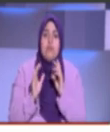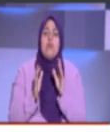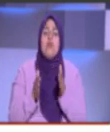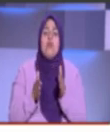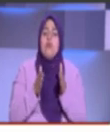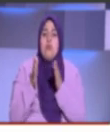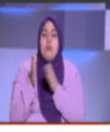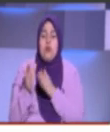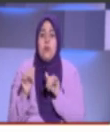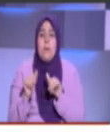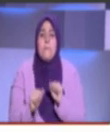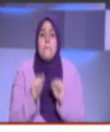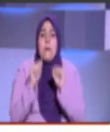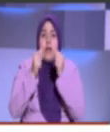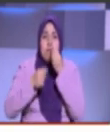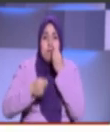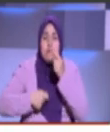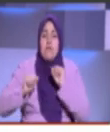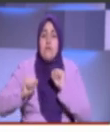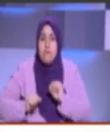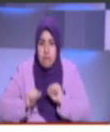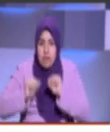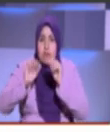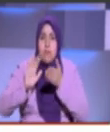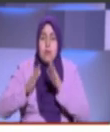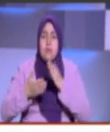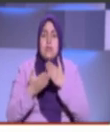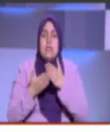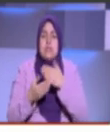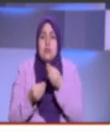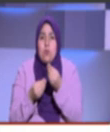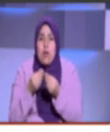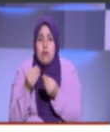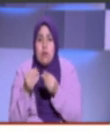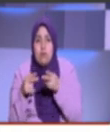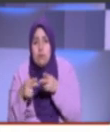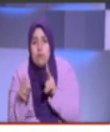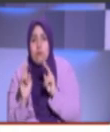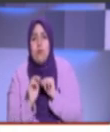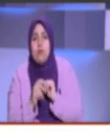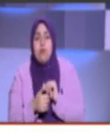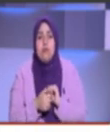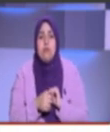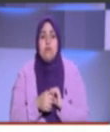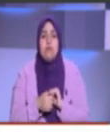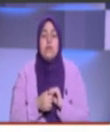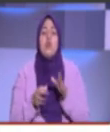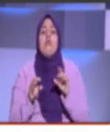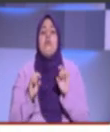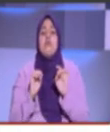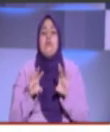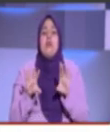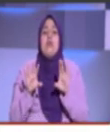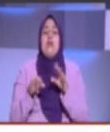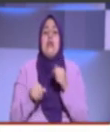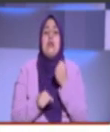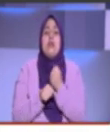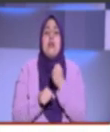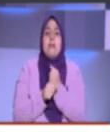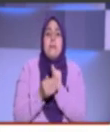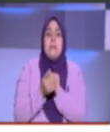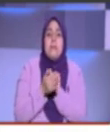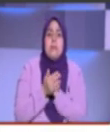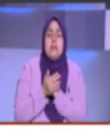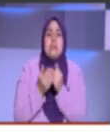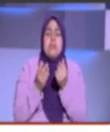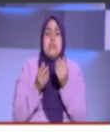التجارية وأيضا في الحفاظ أيضا على مسافة التباعد الاجتماعي وأخذ الاحتياطات وترك عملية العمل من المنزل للعديد